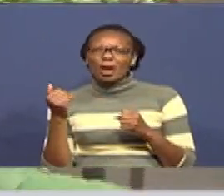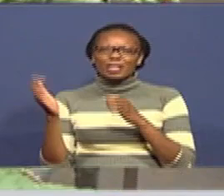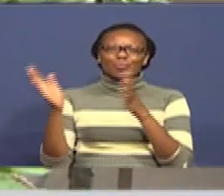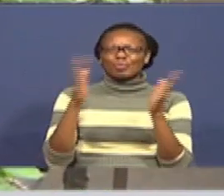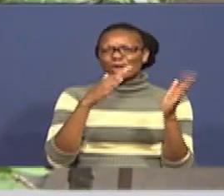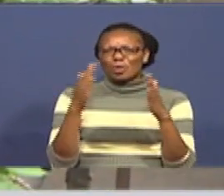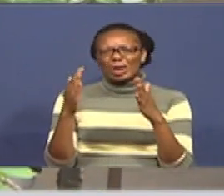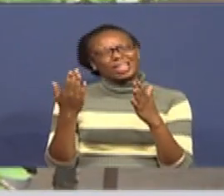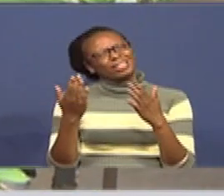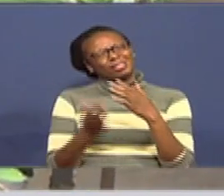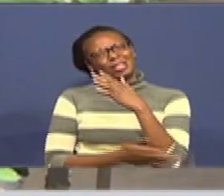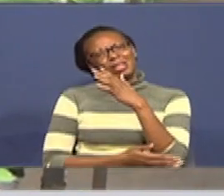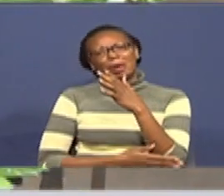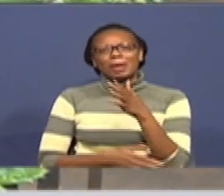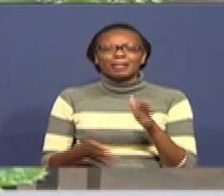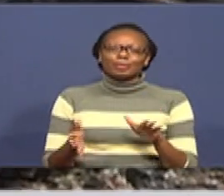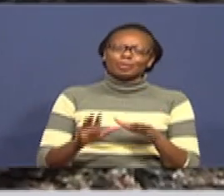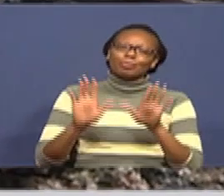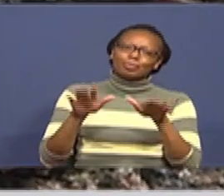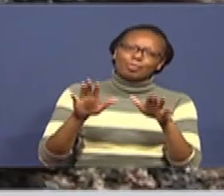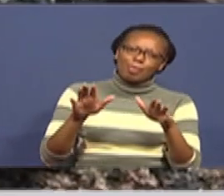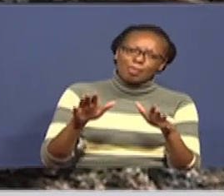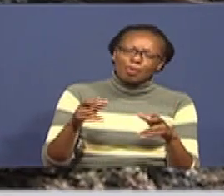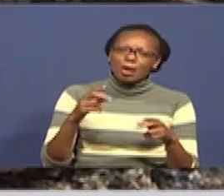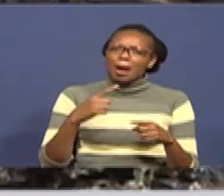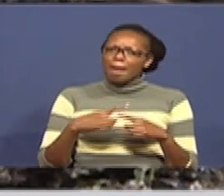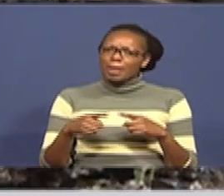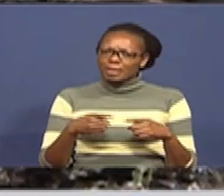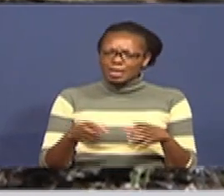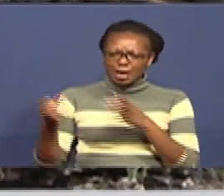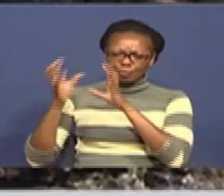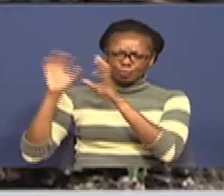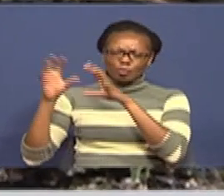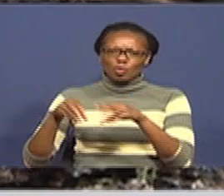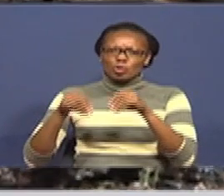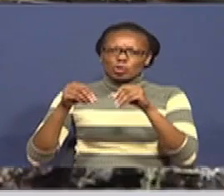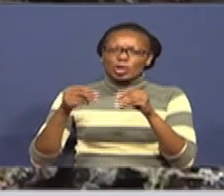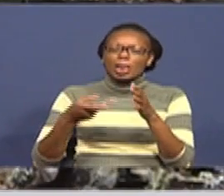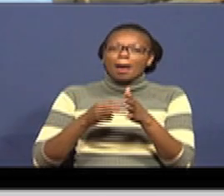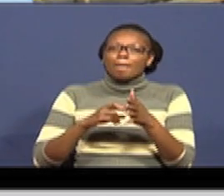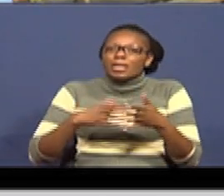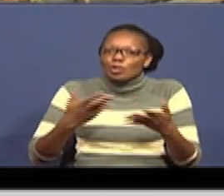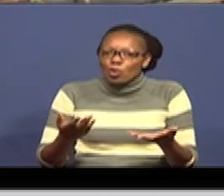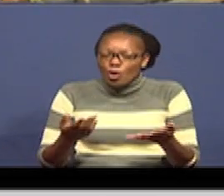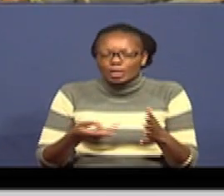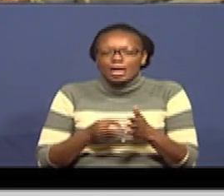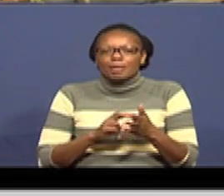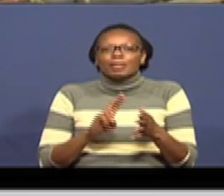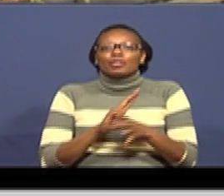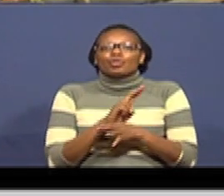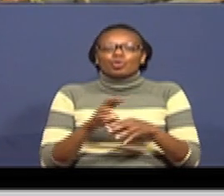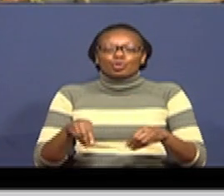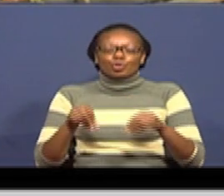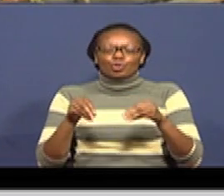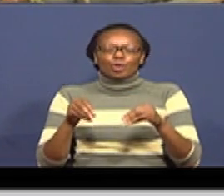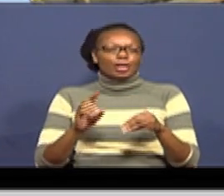kule nje ambako hata ndege huwa kero. Lakini hydroponic ni kilimo gani? Hydroponic inamaanisha hutumii mchanga.